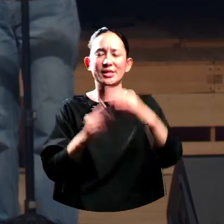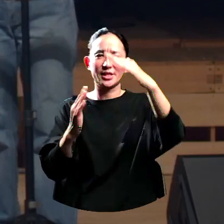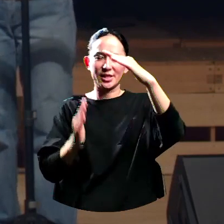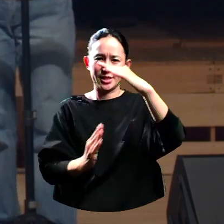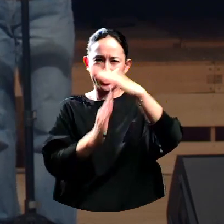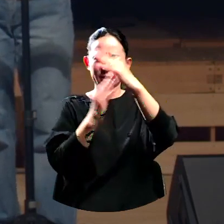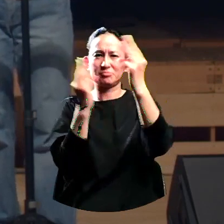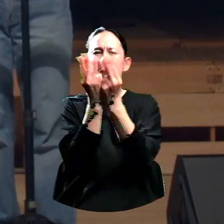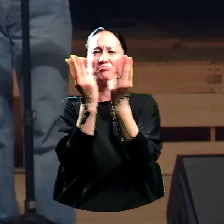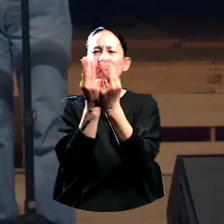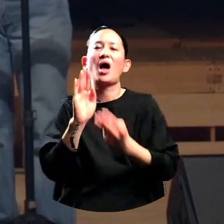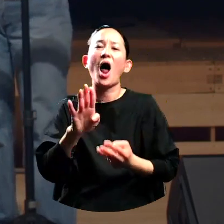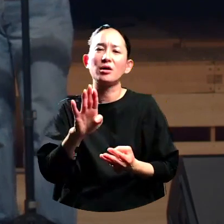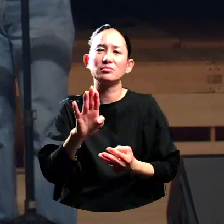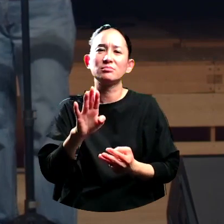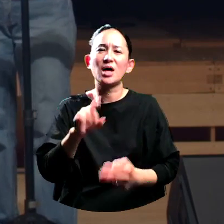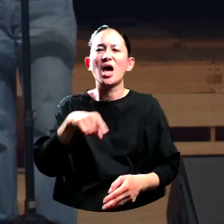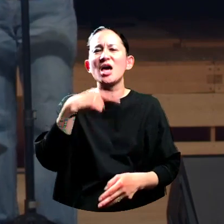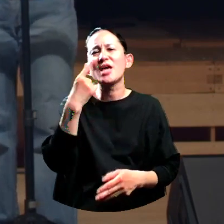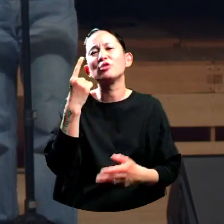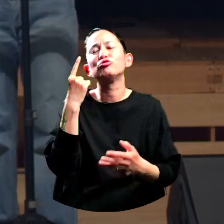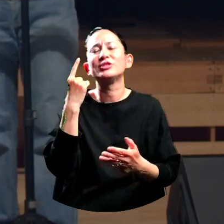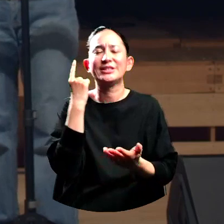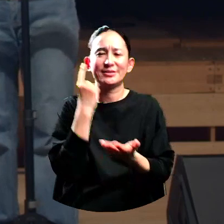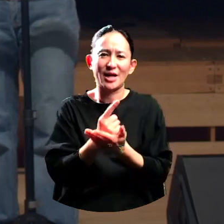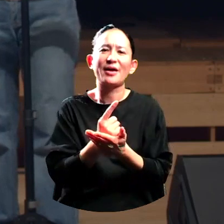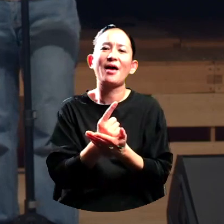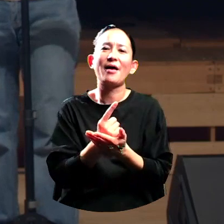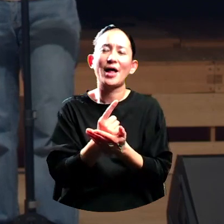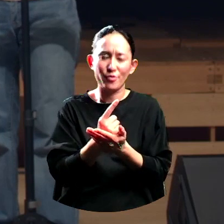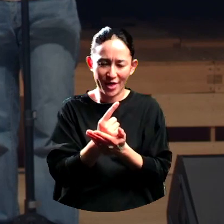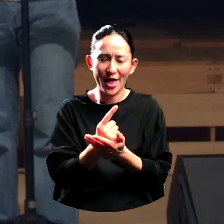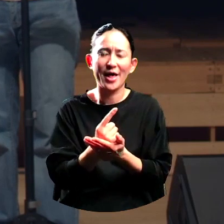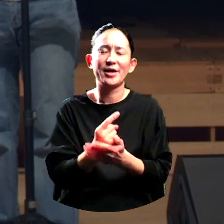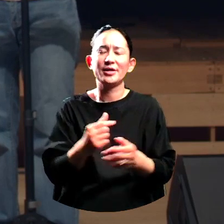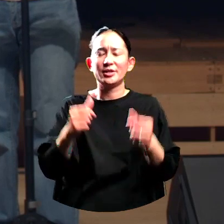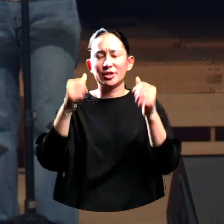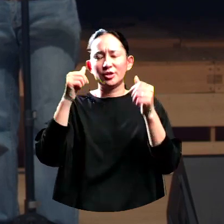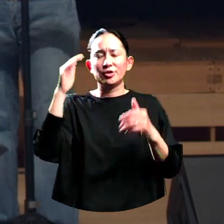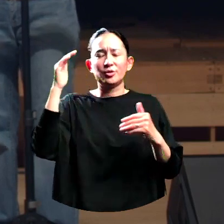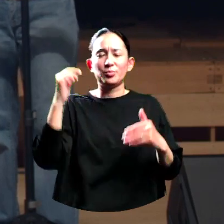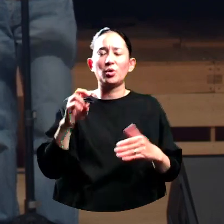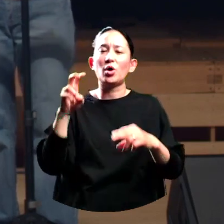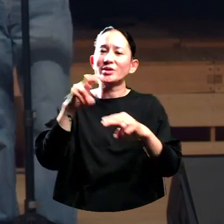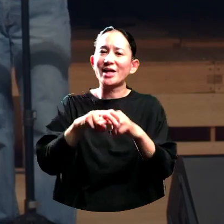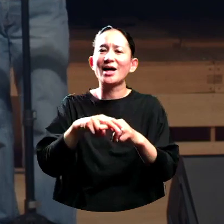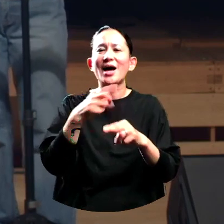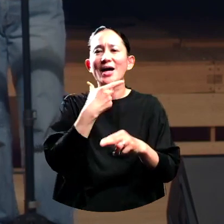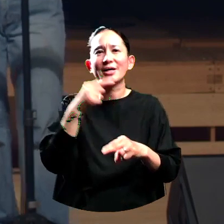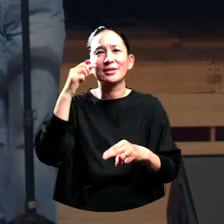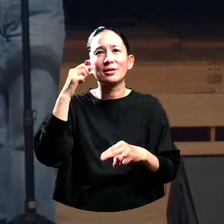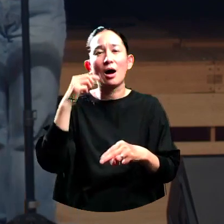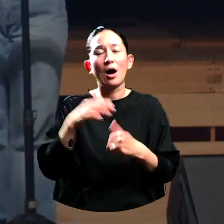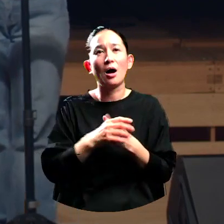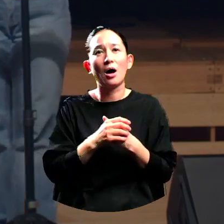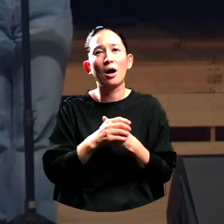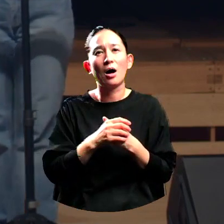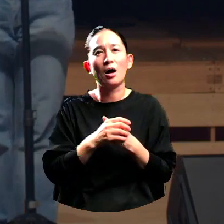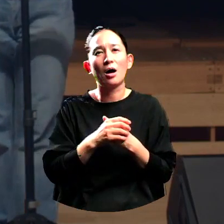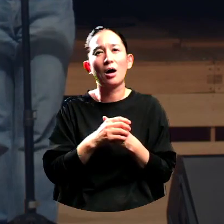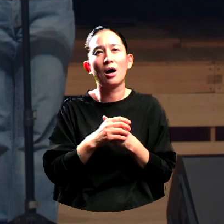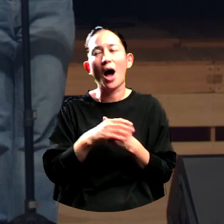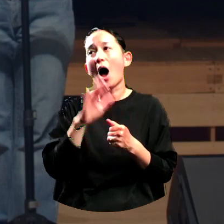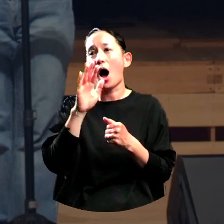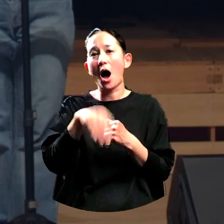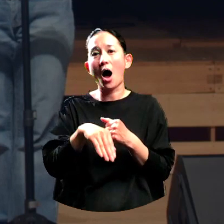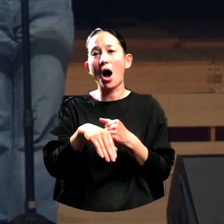those that want to attend. So if you want to attend, please check out our New Hope Yokohama website for more information. もともと100人までだったんですけれども、今